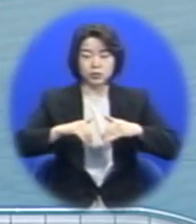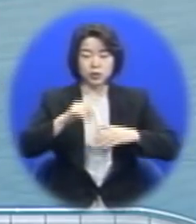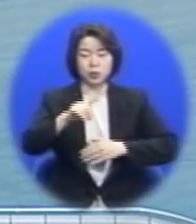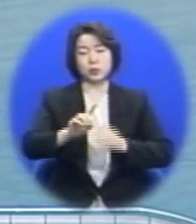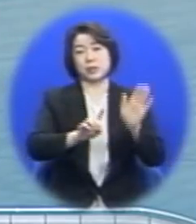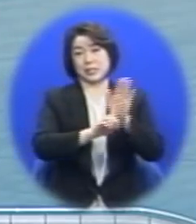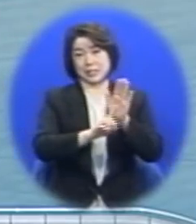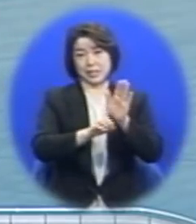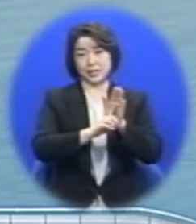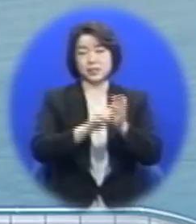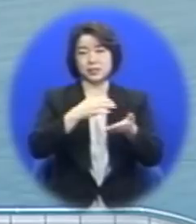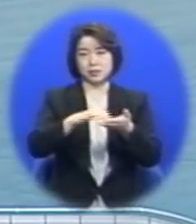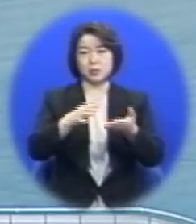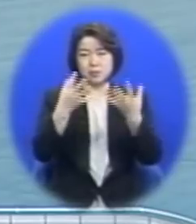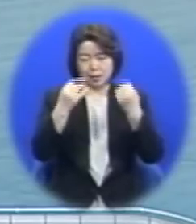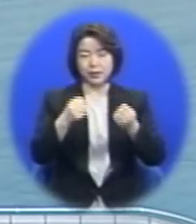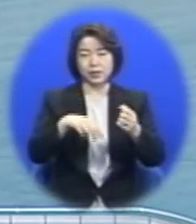뜻이죠.